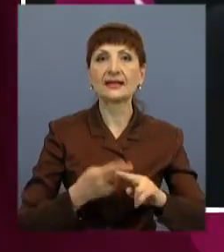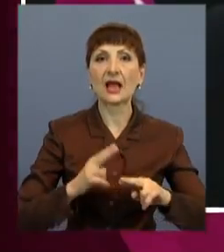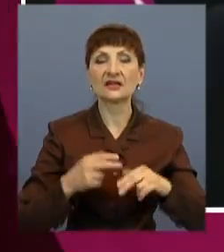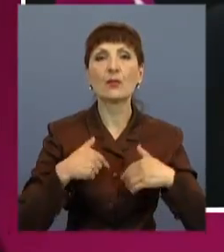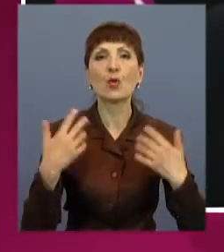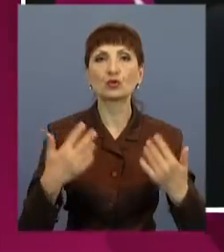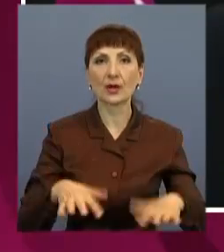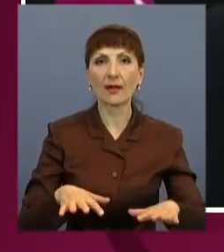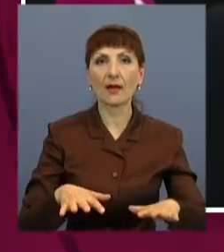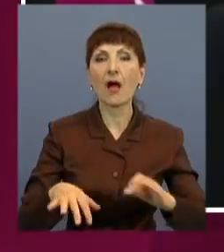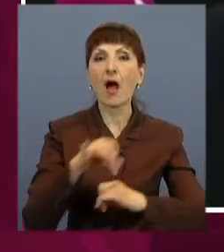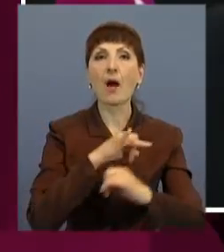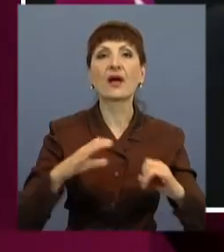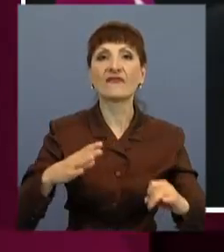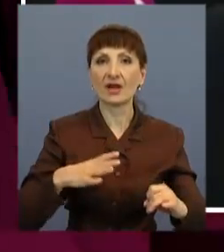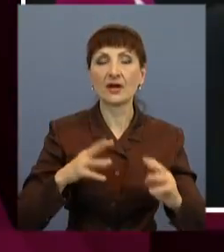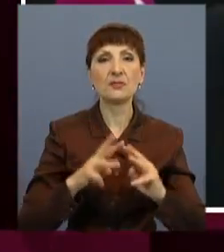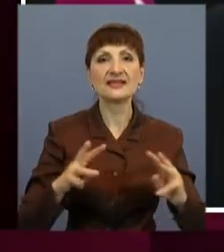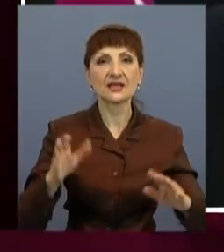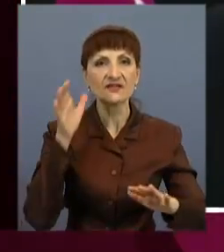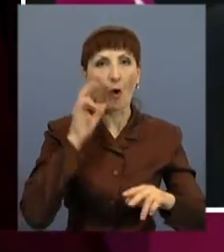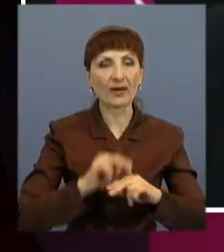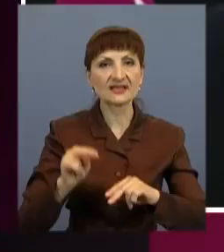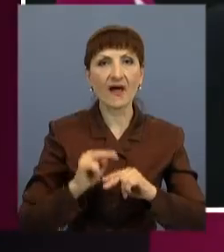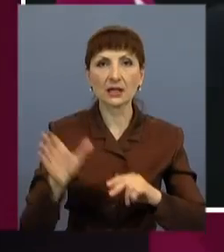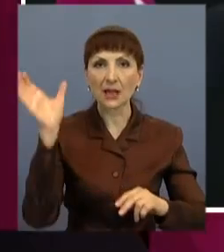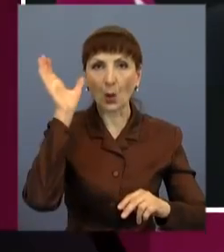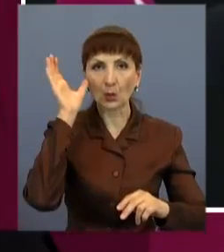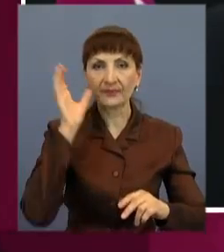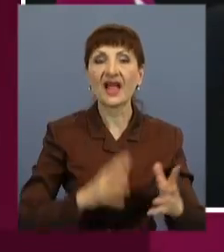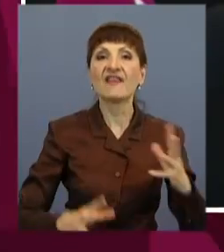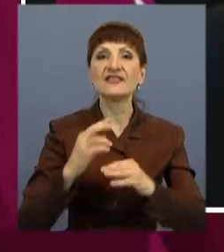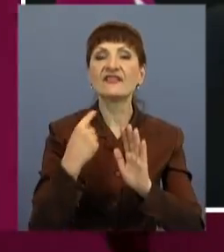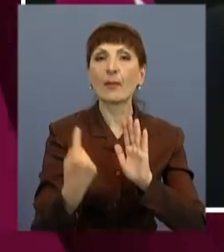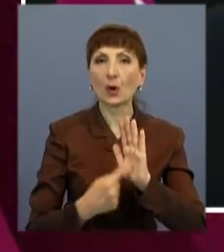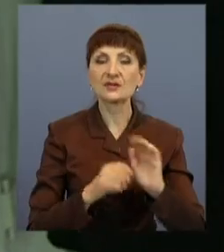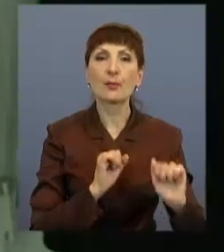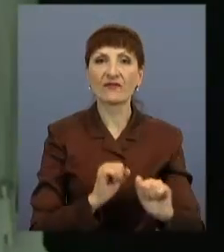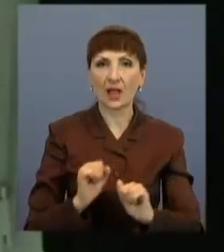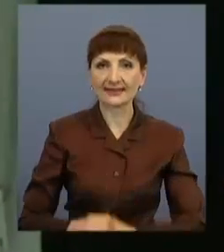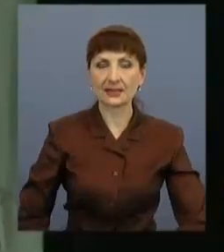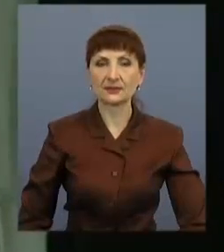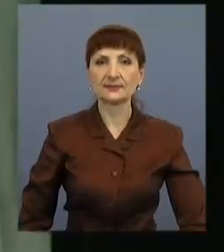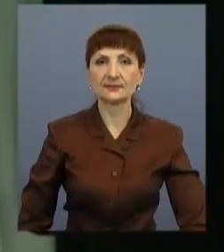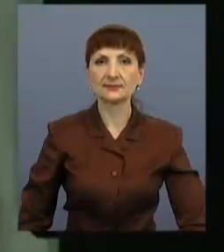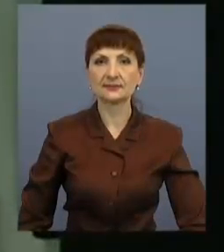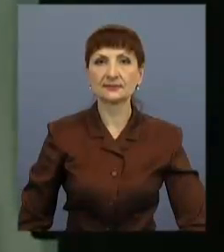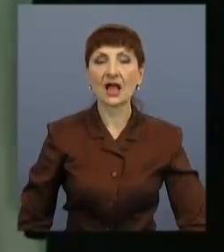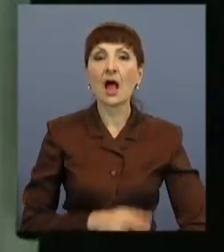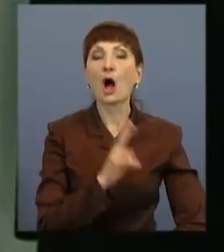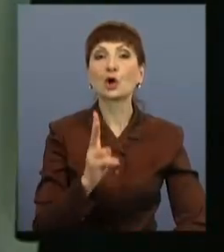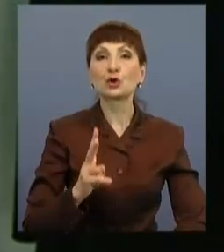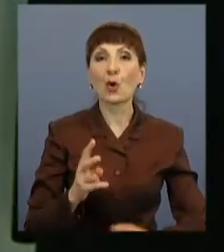уже обговариваем с Министерством образования и науки все вопросы профилактики. А те,